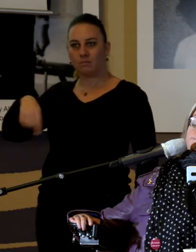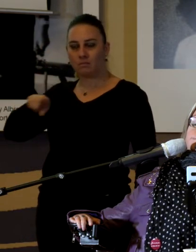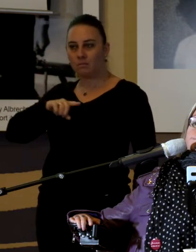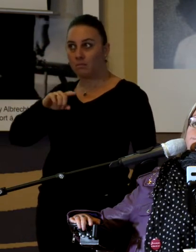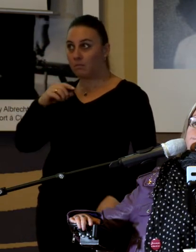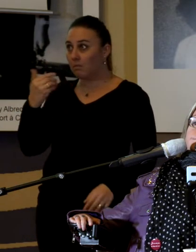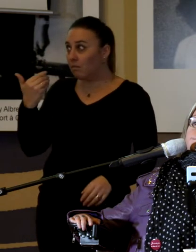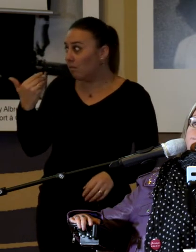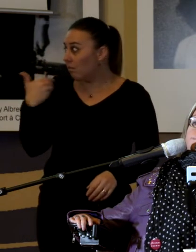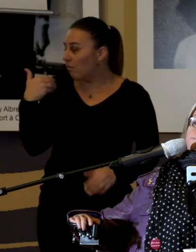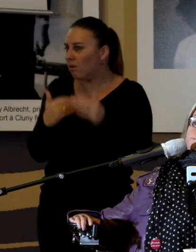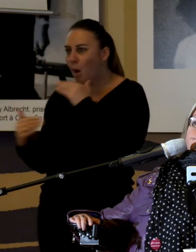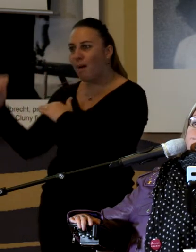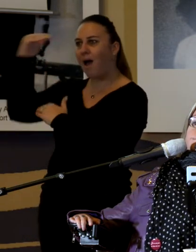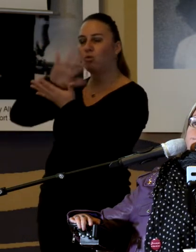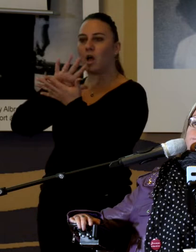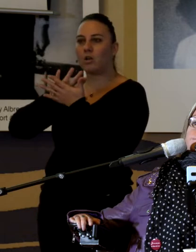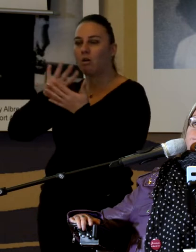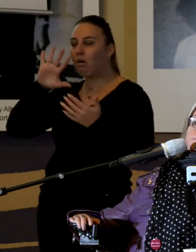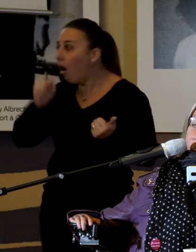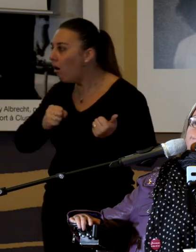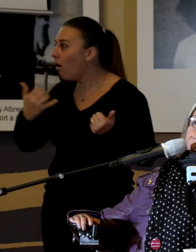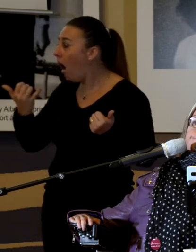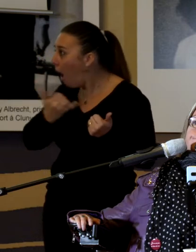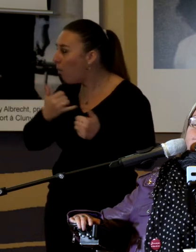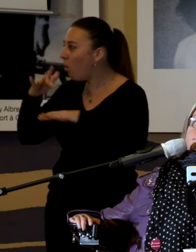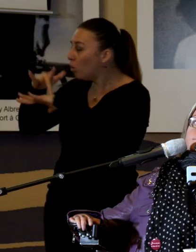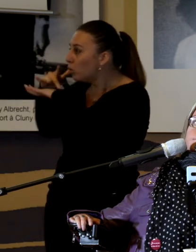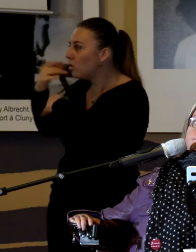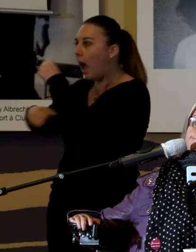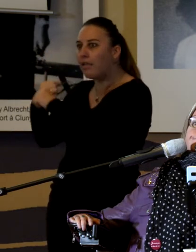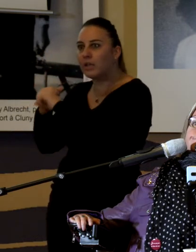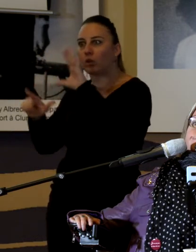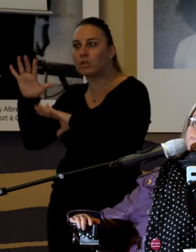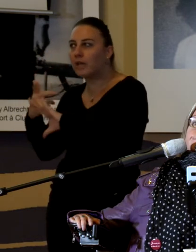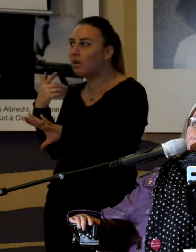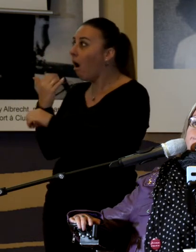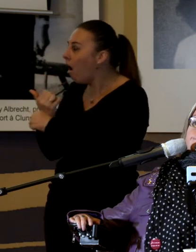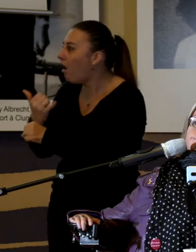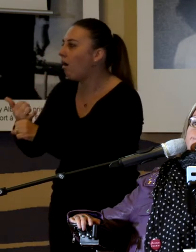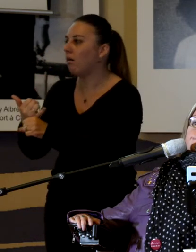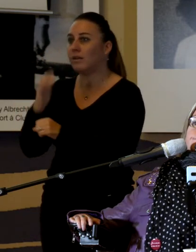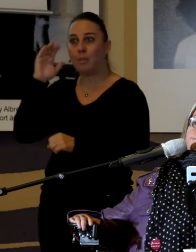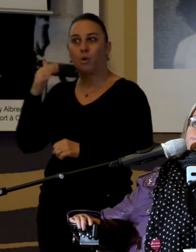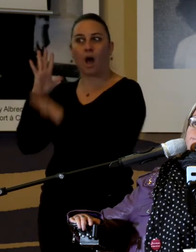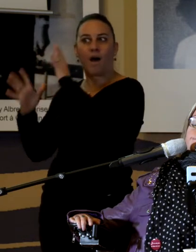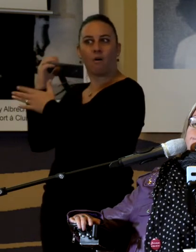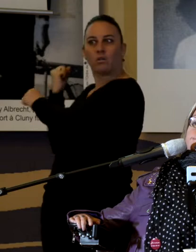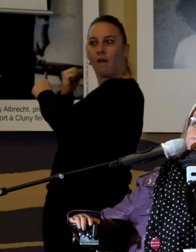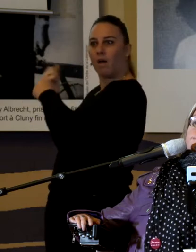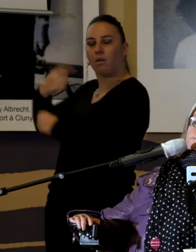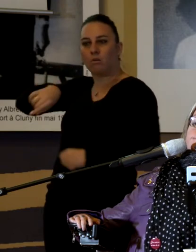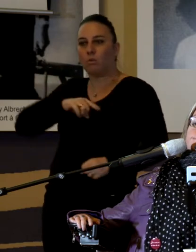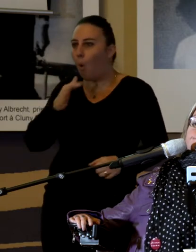très récemment, à l'âge adulte, et nous n'avons pas pu profiter en fait, de tout ce travail fait avant nous pour